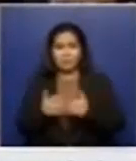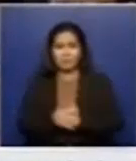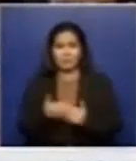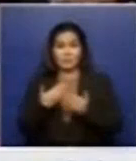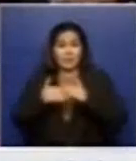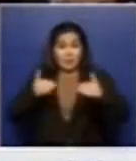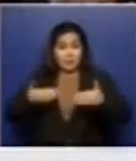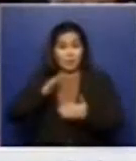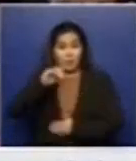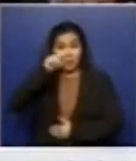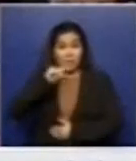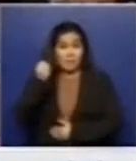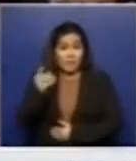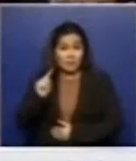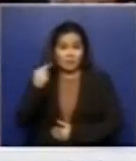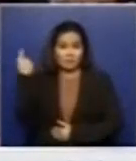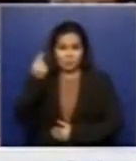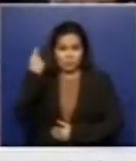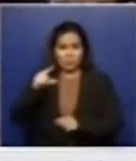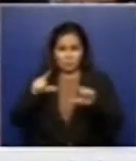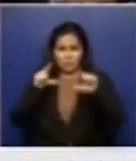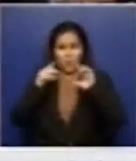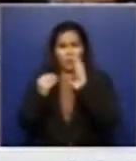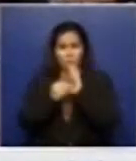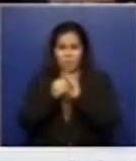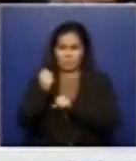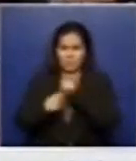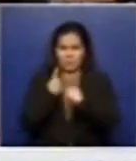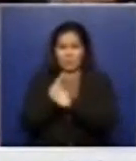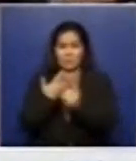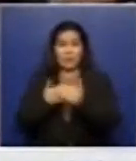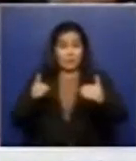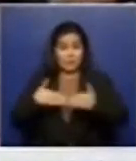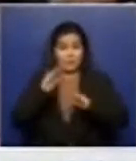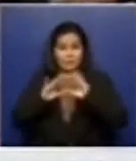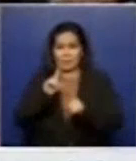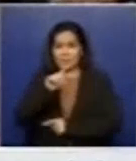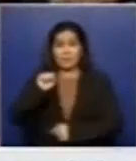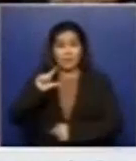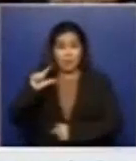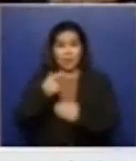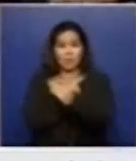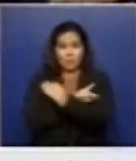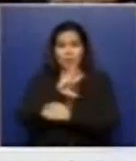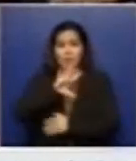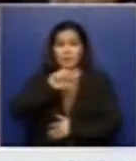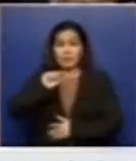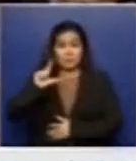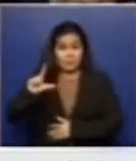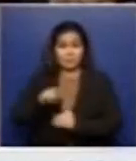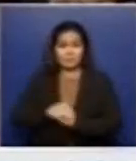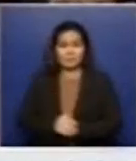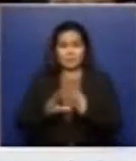จริงๆได้จากการท่องเที่ยวกรุงเทพมีหารายได้ปีหนึ่งประมาณแสนล้านครับภูเก็ตประมาณ500,000 ล้าน